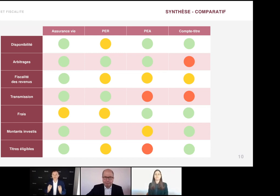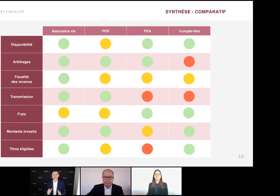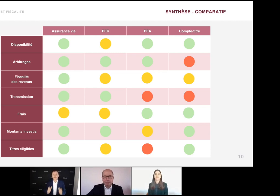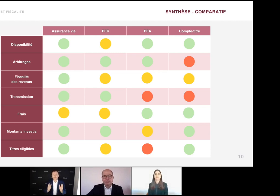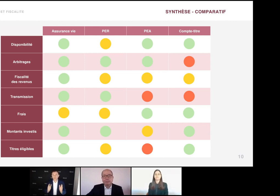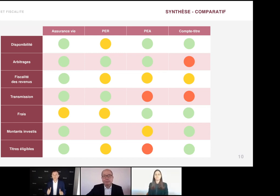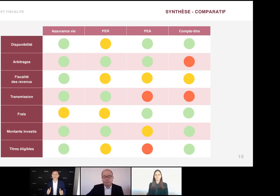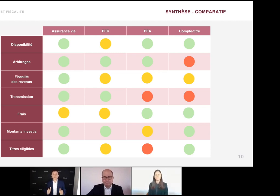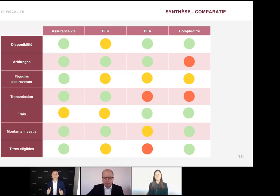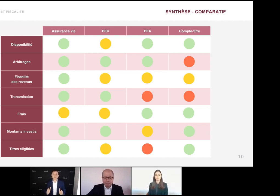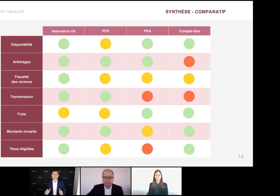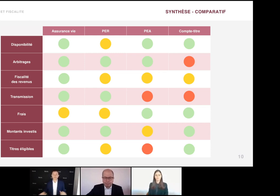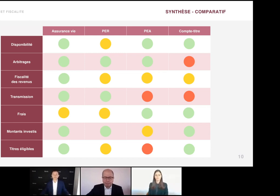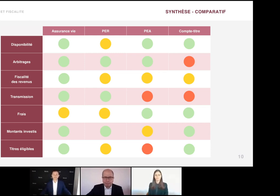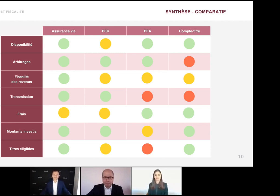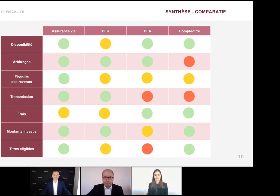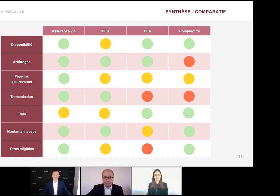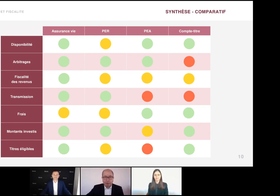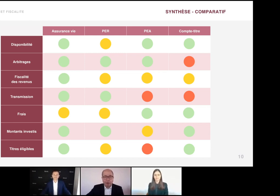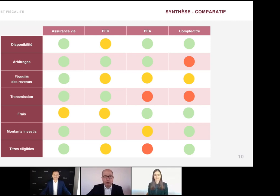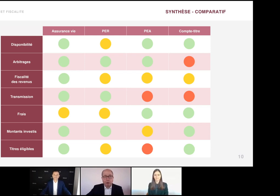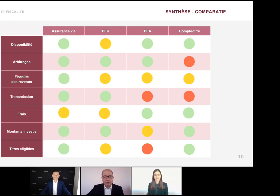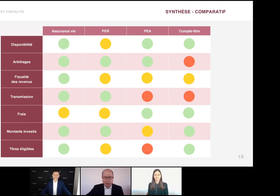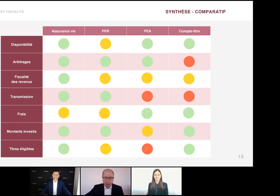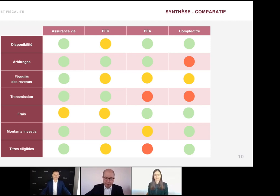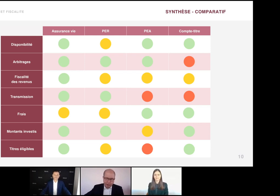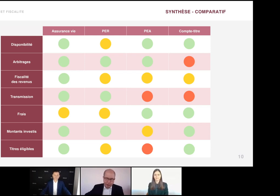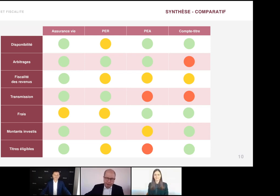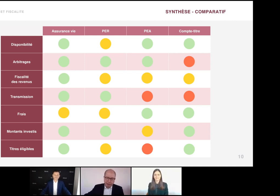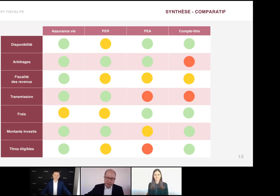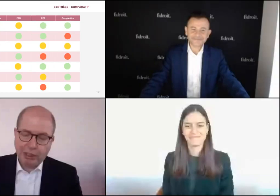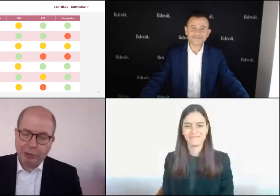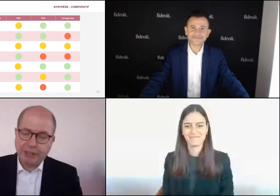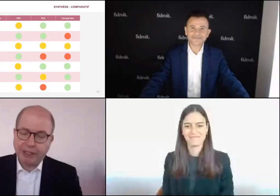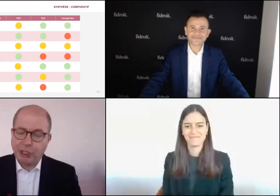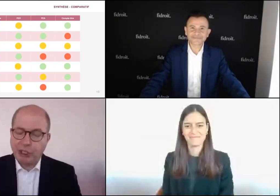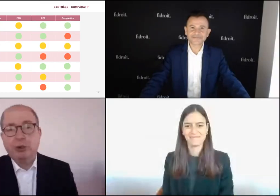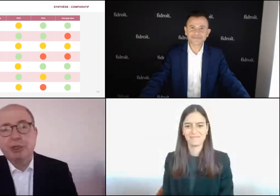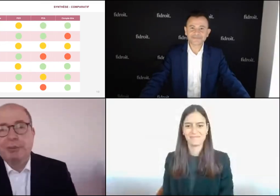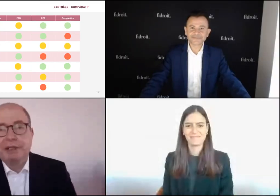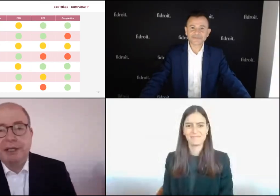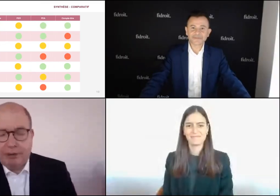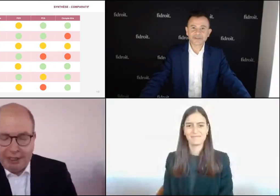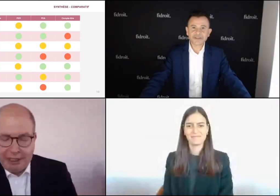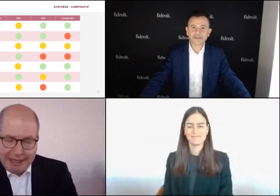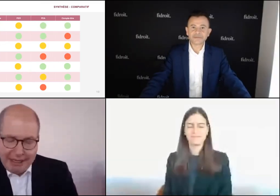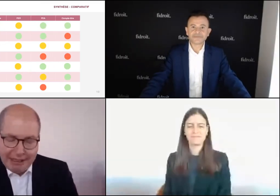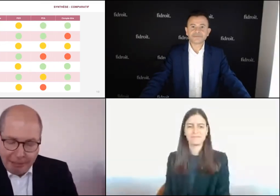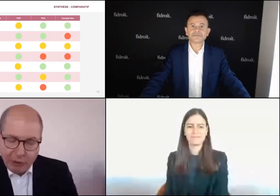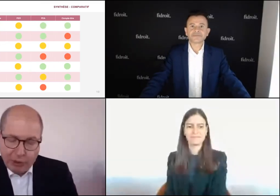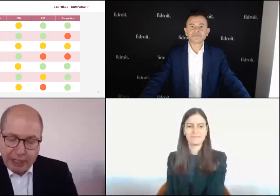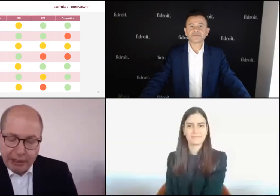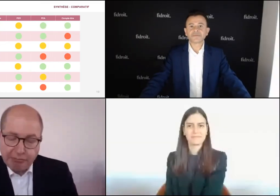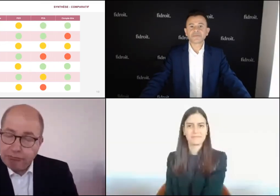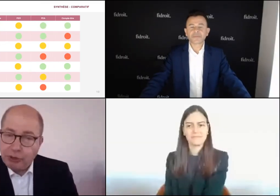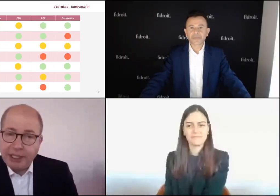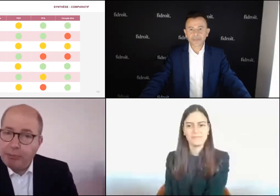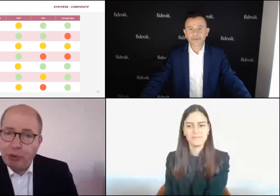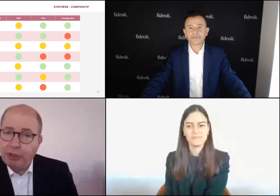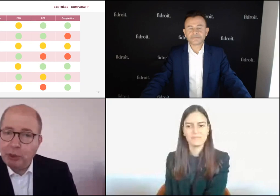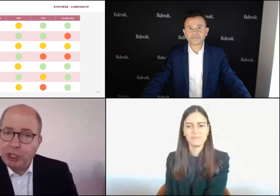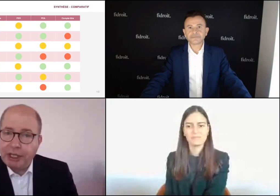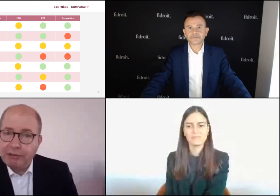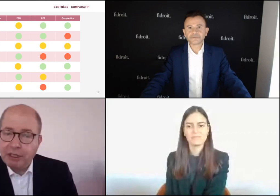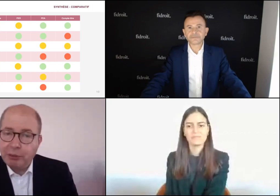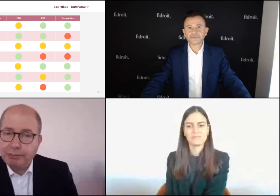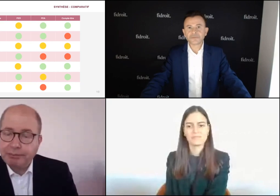être écartée par principe. Votre constat global, Olivier, sur la bonne stratégie à adopter en matière d'épargne retraite, ça